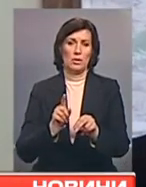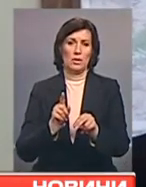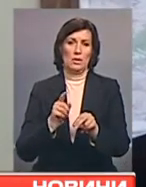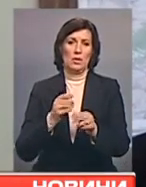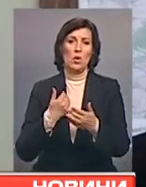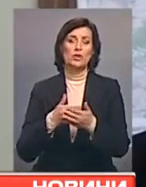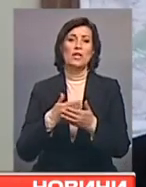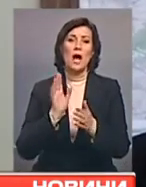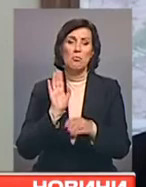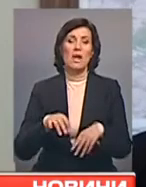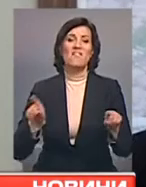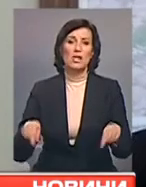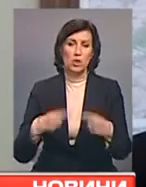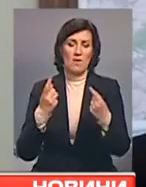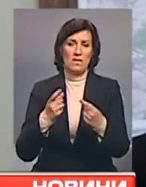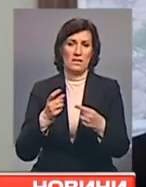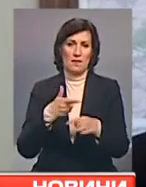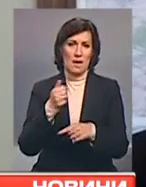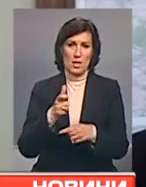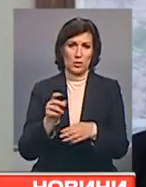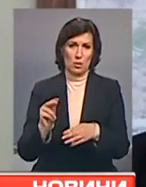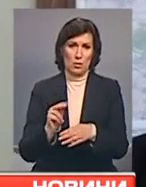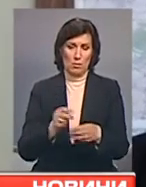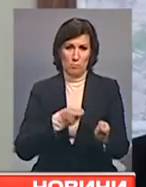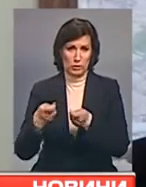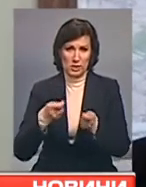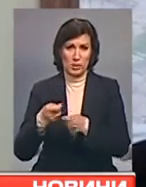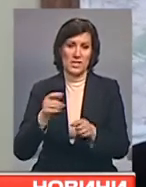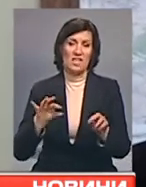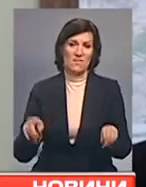хоча відновити газопостачання і відновити